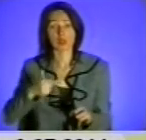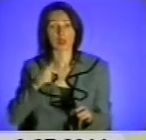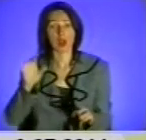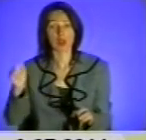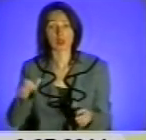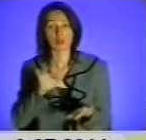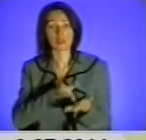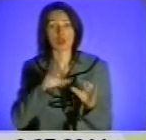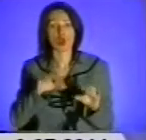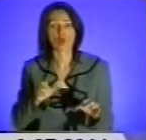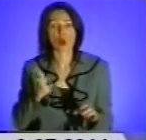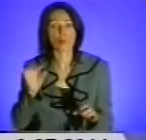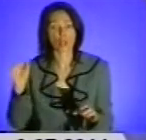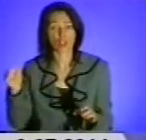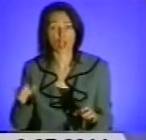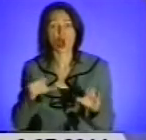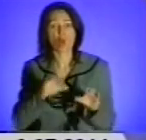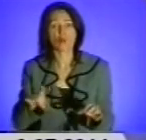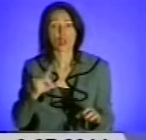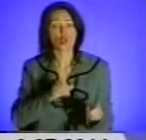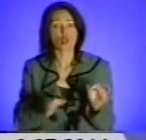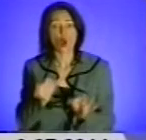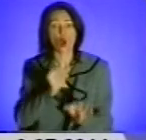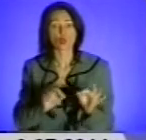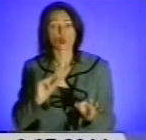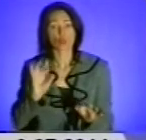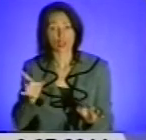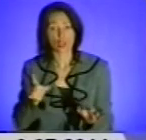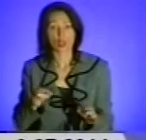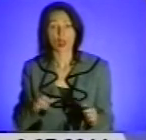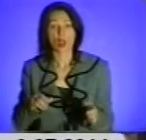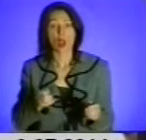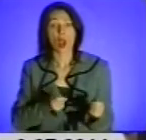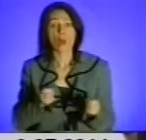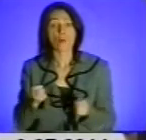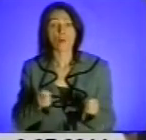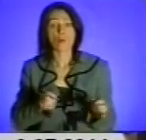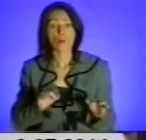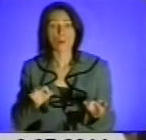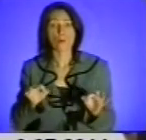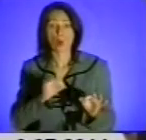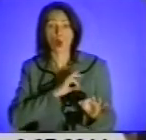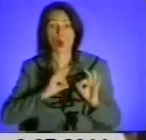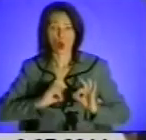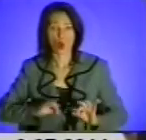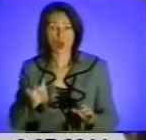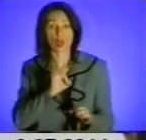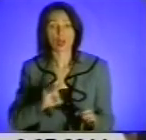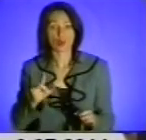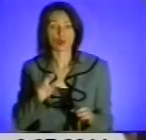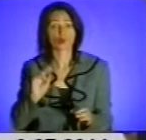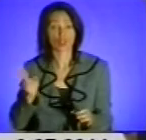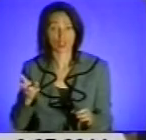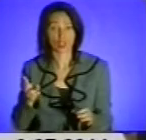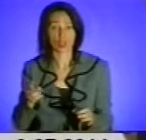голова Іван Башняк, голова районного суду Павло Чир, прокурор району Михайло Носовський, представники громадських районних організацій та голова громадської ради